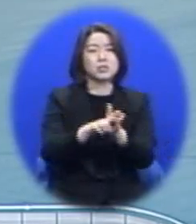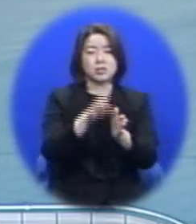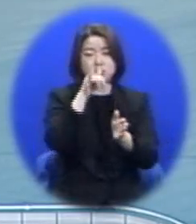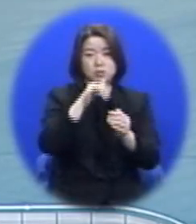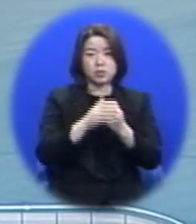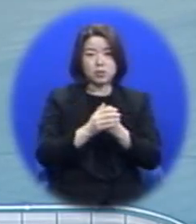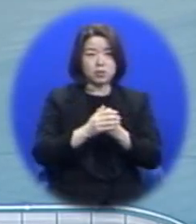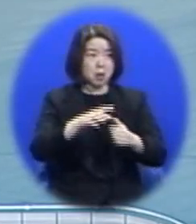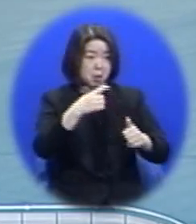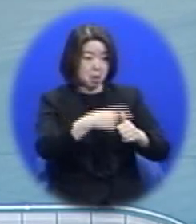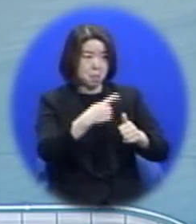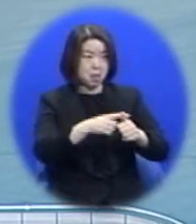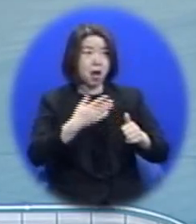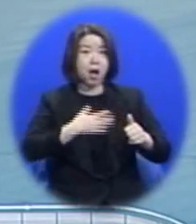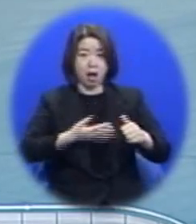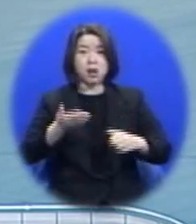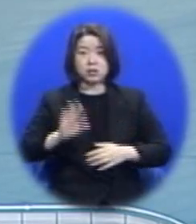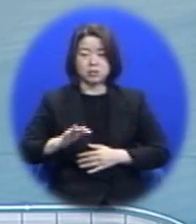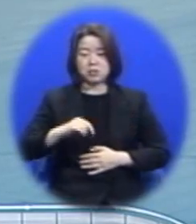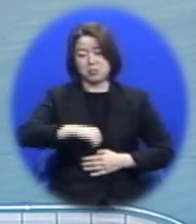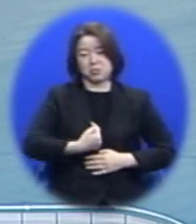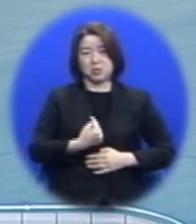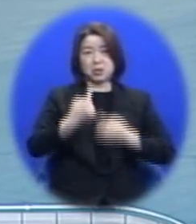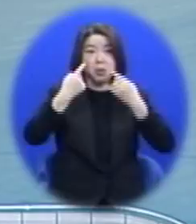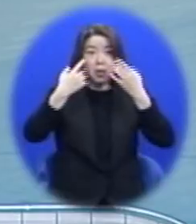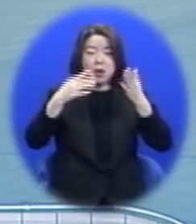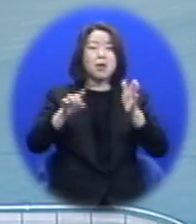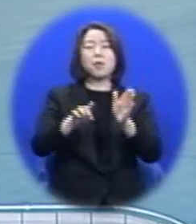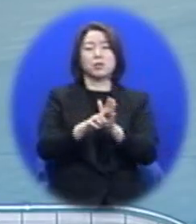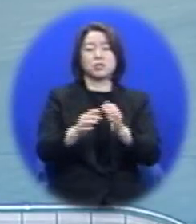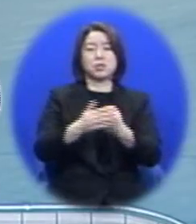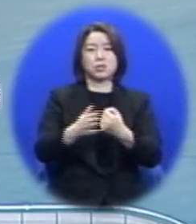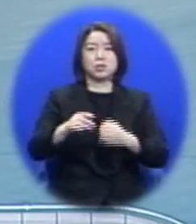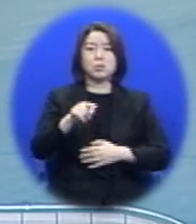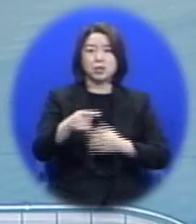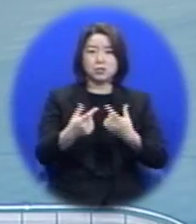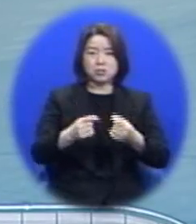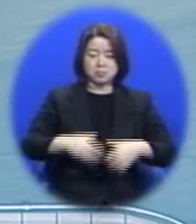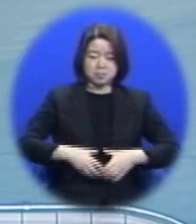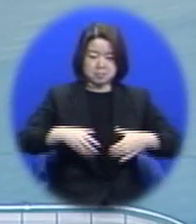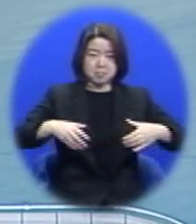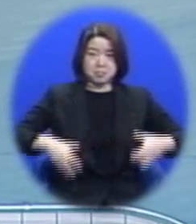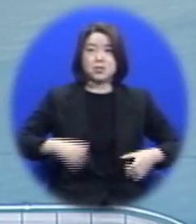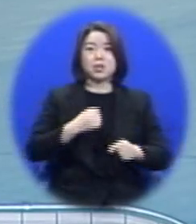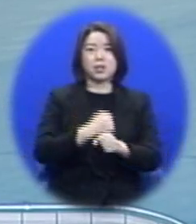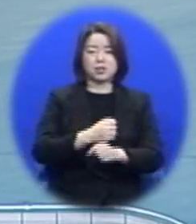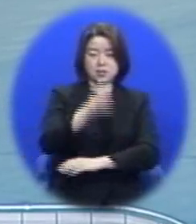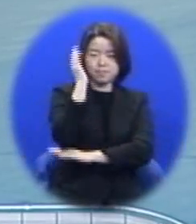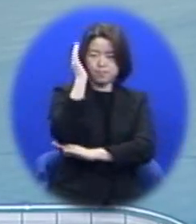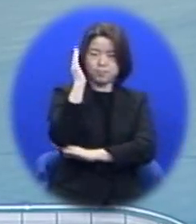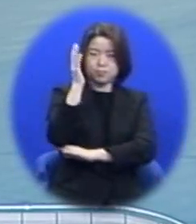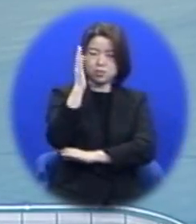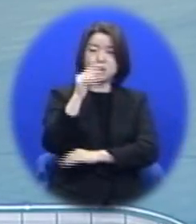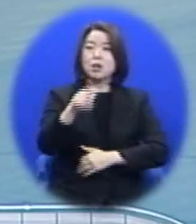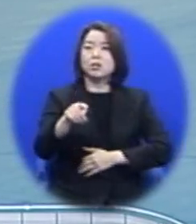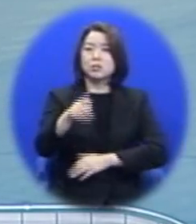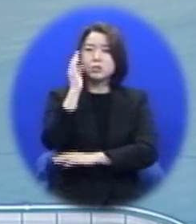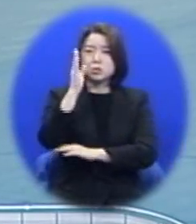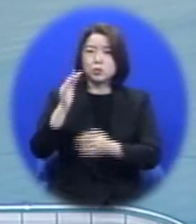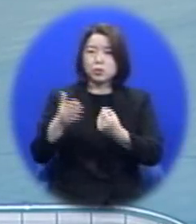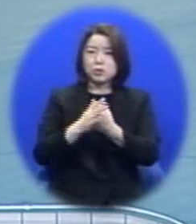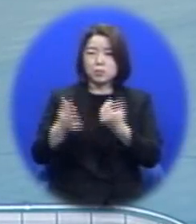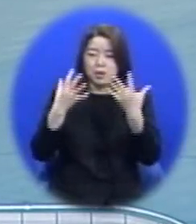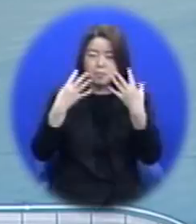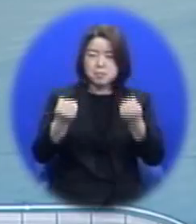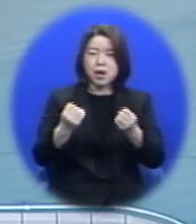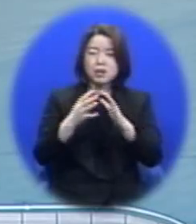비판하는 사람들이 있는 거 알지만 본인이 확신하니까 그는 아주 담대하게 설교했고 그 설교에 많은